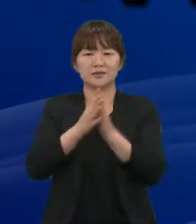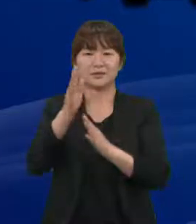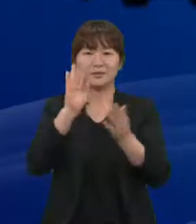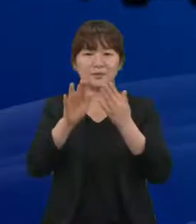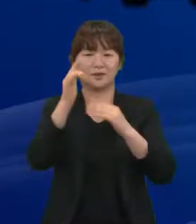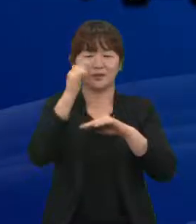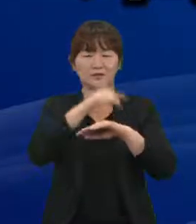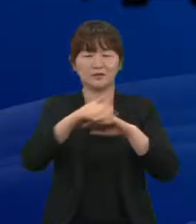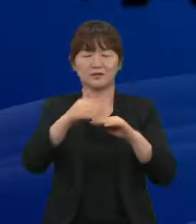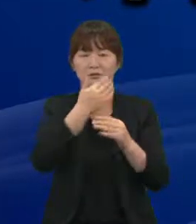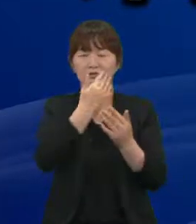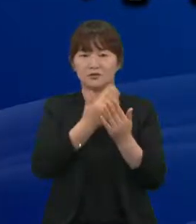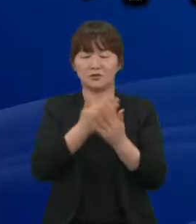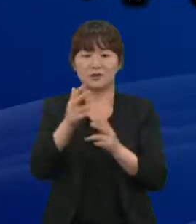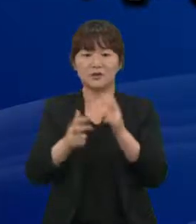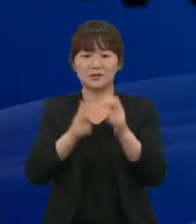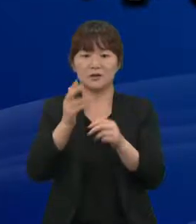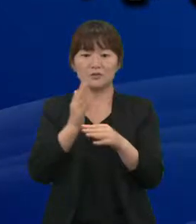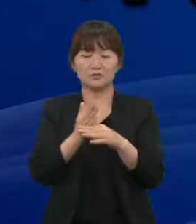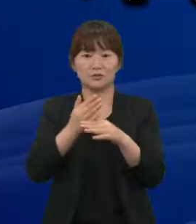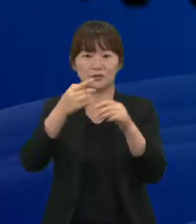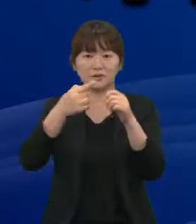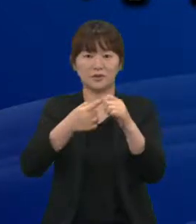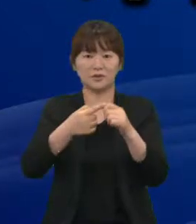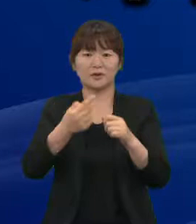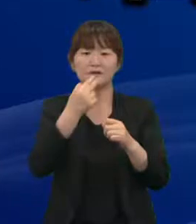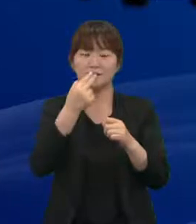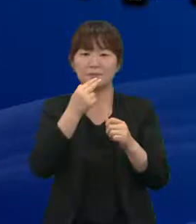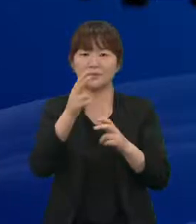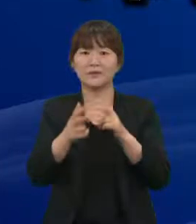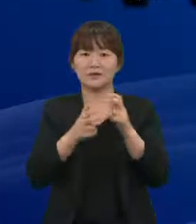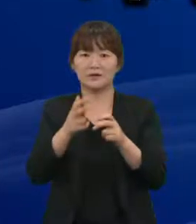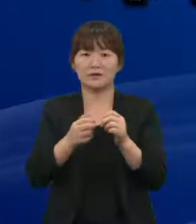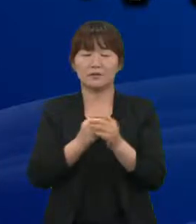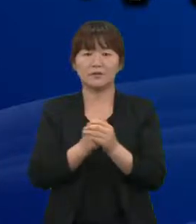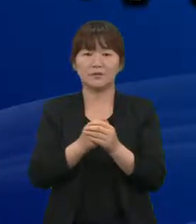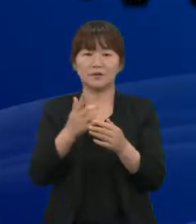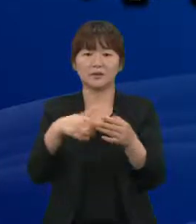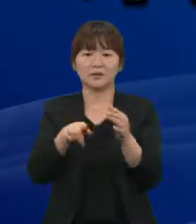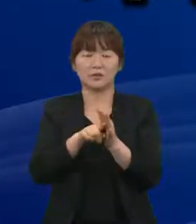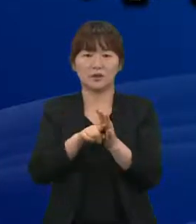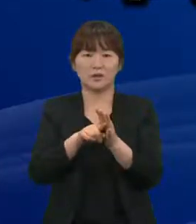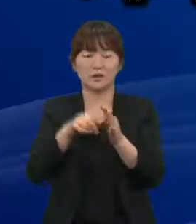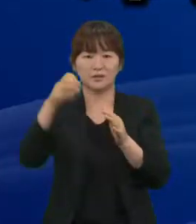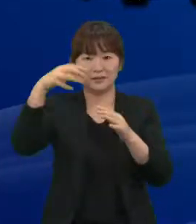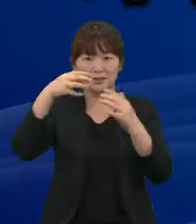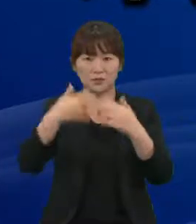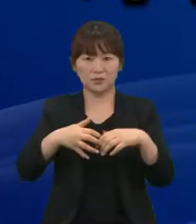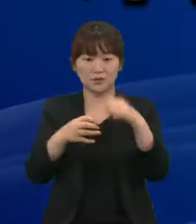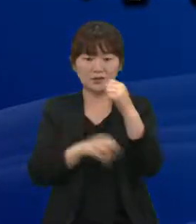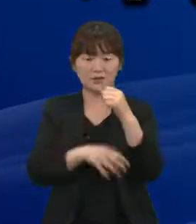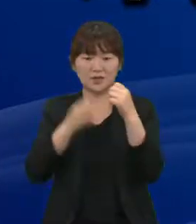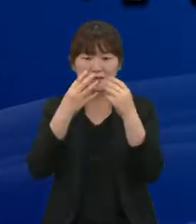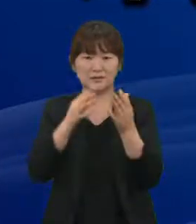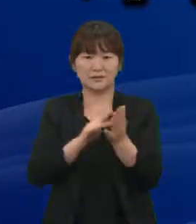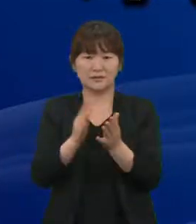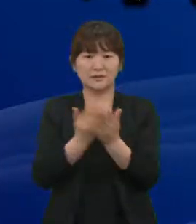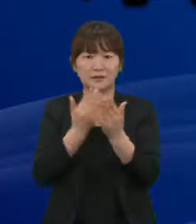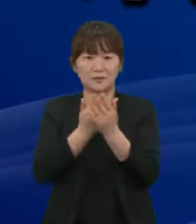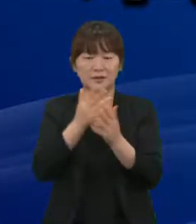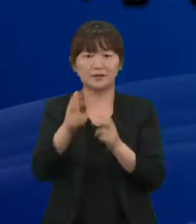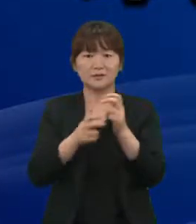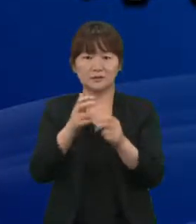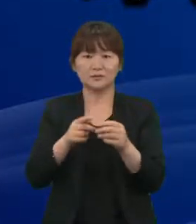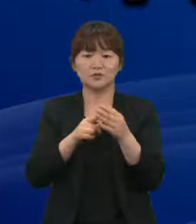상황시의 미래 전략 핵심 사업 중첫 번째는 바이오 산업입니다. 이를 위해 가습기 기반 신약 개발 프로젝트를 추진하고